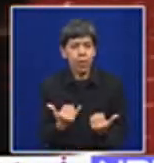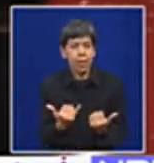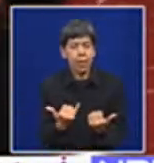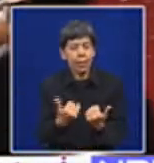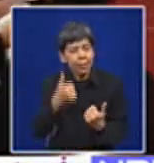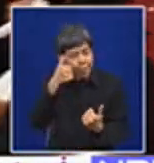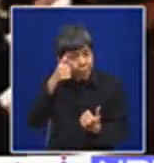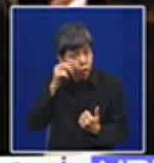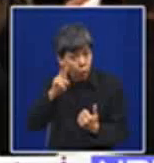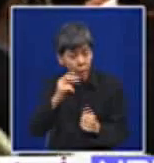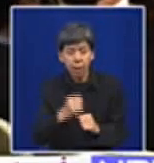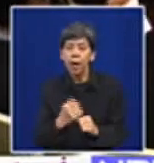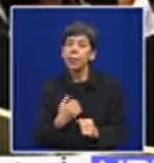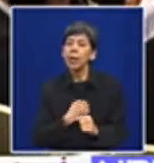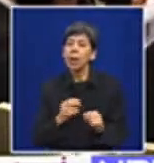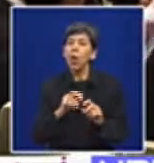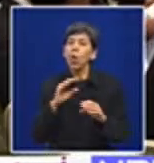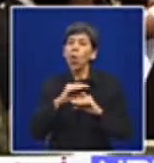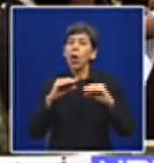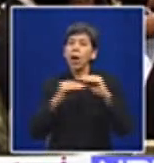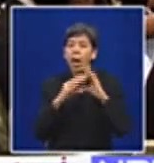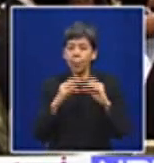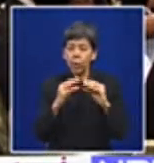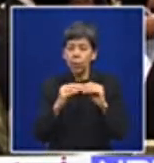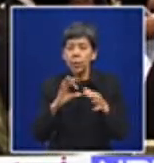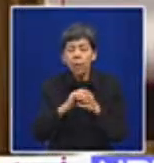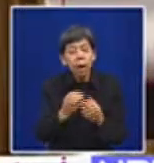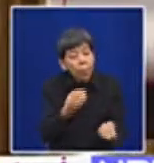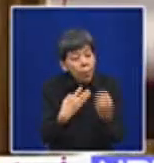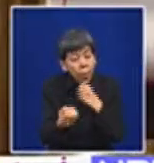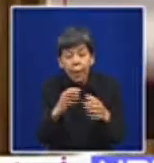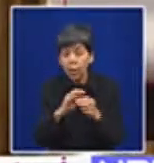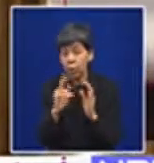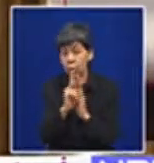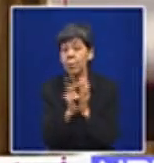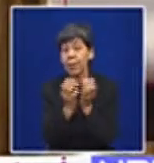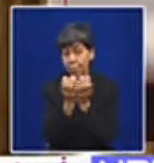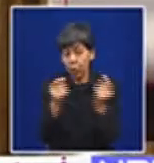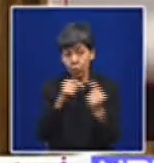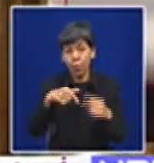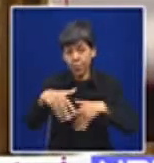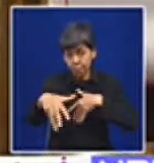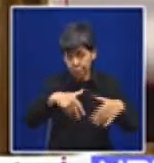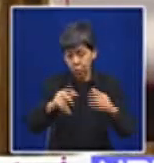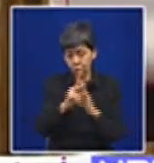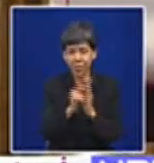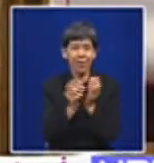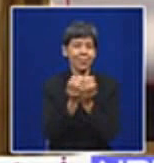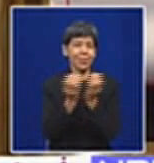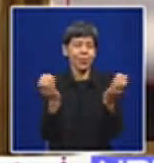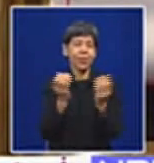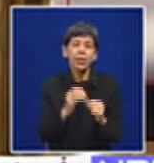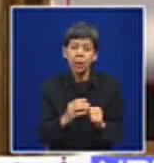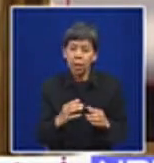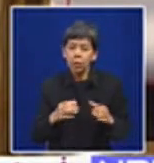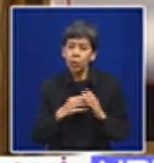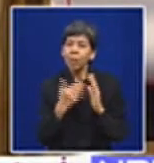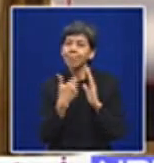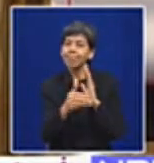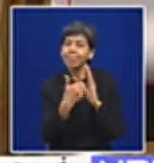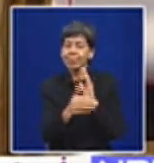วันที่2ของการเปิดเวทีโครงการสัมมนาเรื่องการรับฟังความคิดเห็นของประชาชนต่อร่างรัฐธรรมนูญที่ภาคตะวันออ